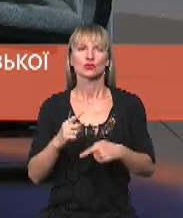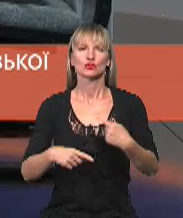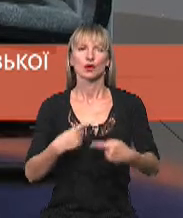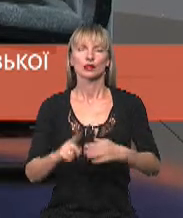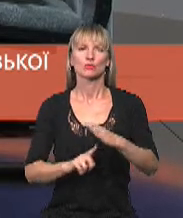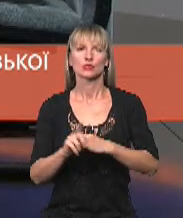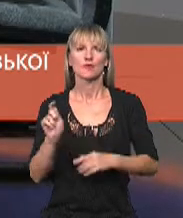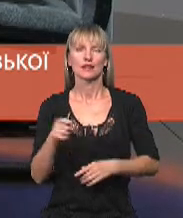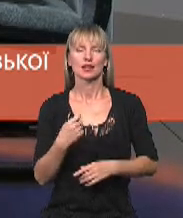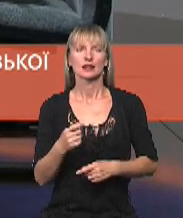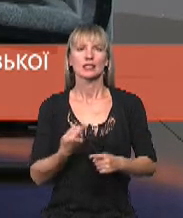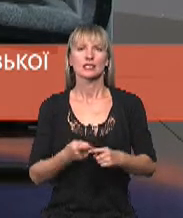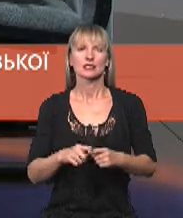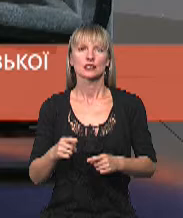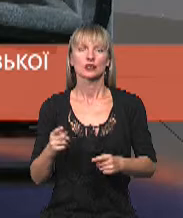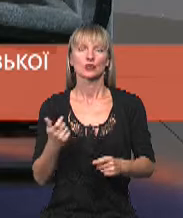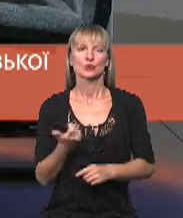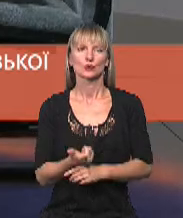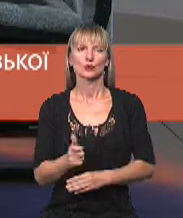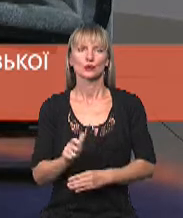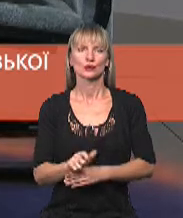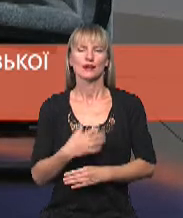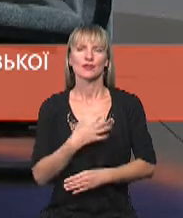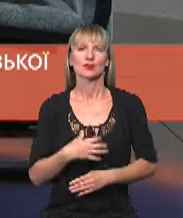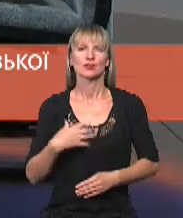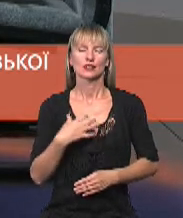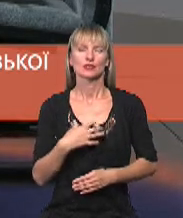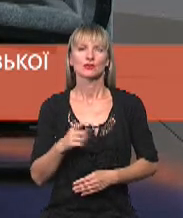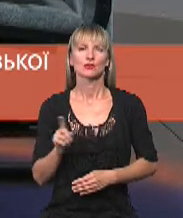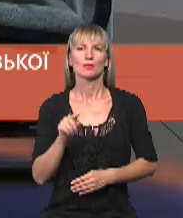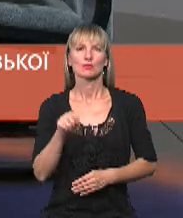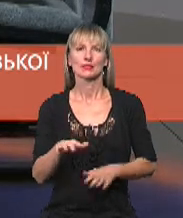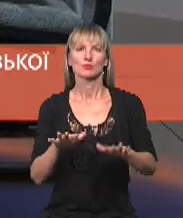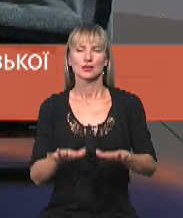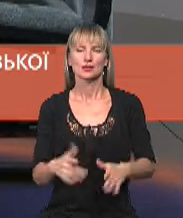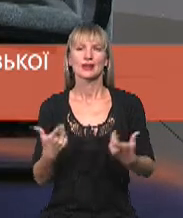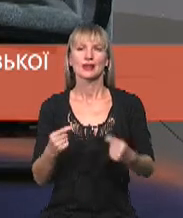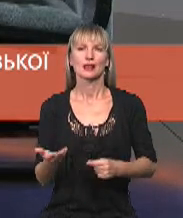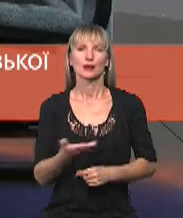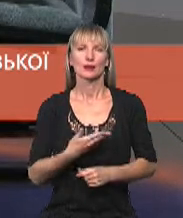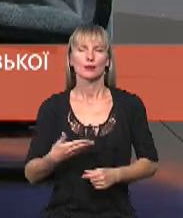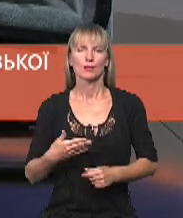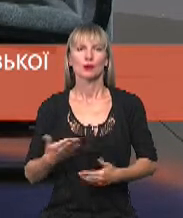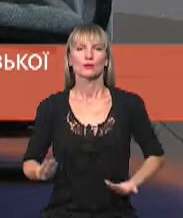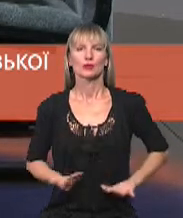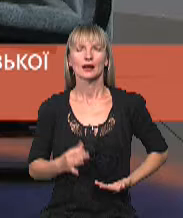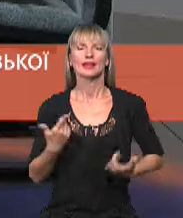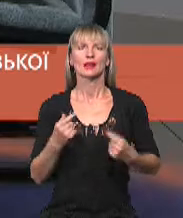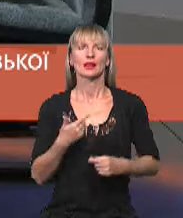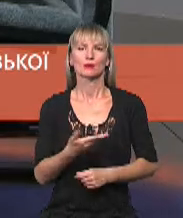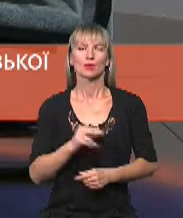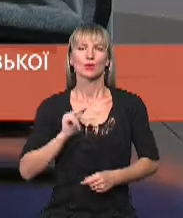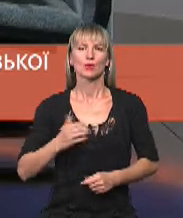війни, це дуже важливо, щоб в тих містах, де ми проживаємо, де ми працюємо, де ми